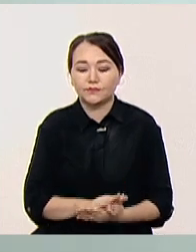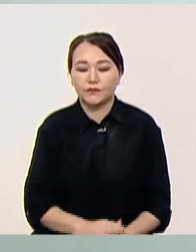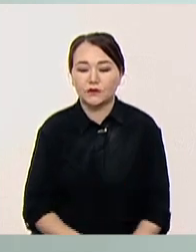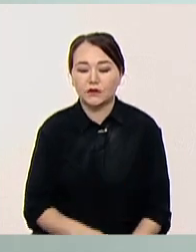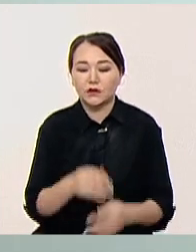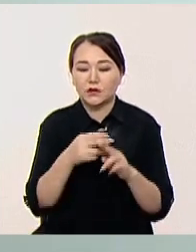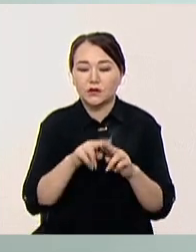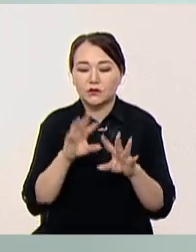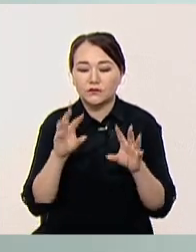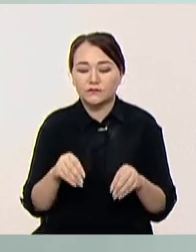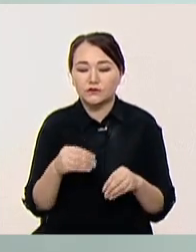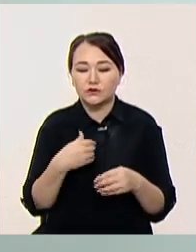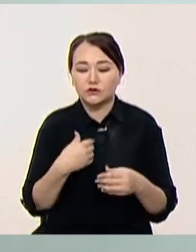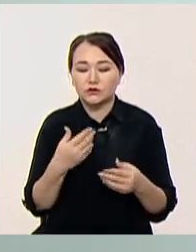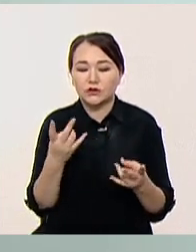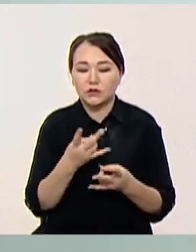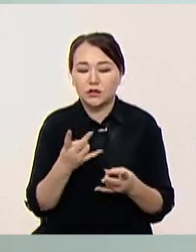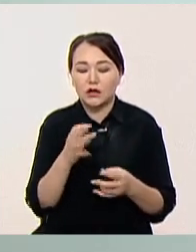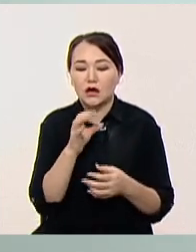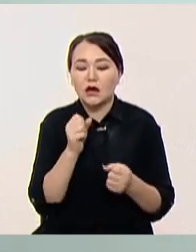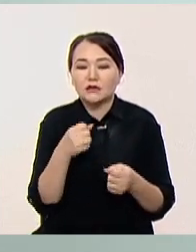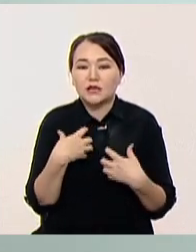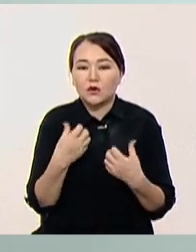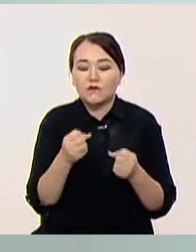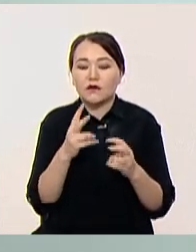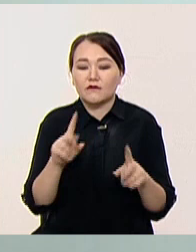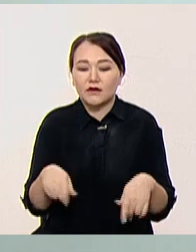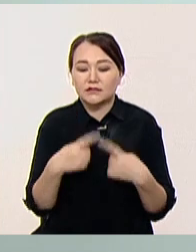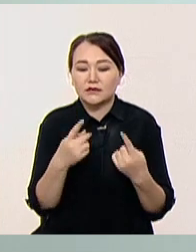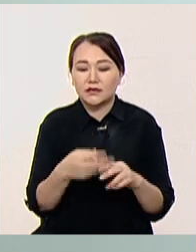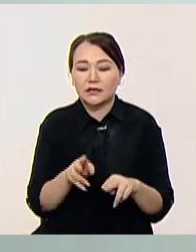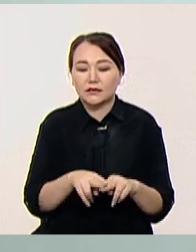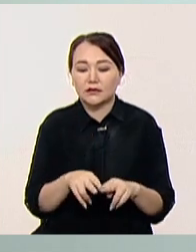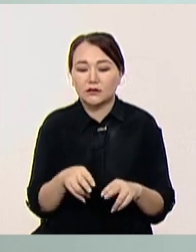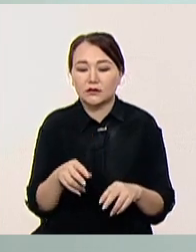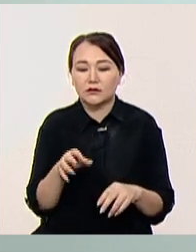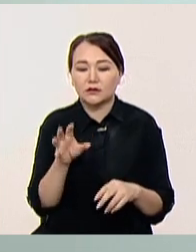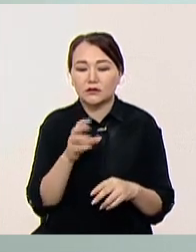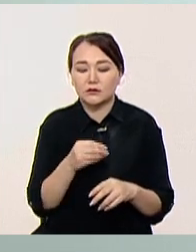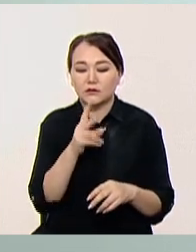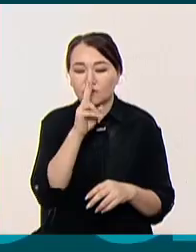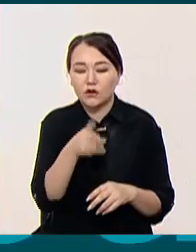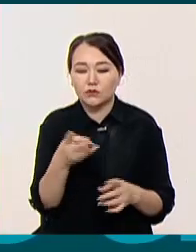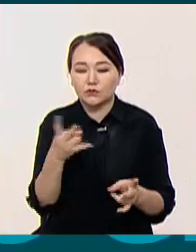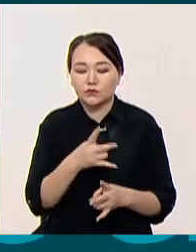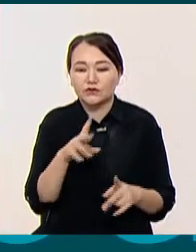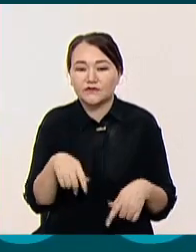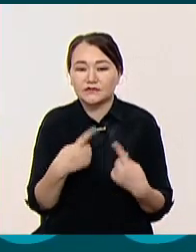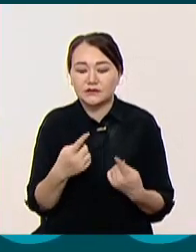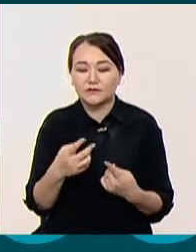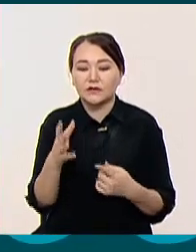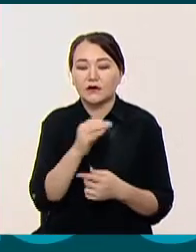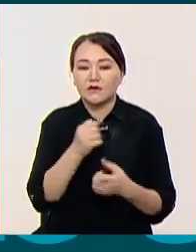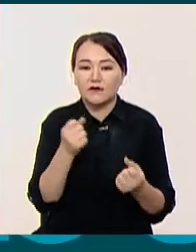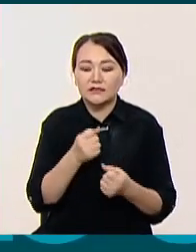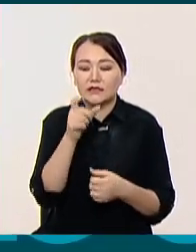Это все мне тоже надо. А здоровье как я буду восстановить это? Мне целые 2 года нужно. Водитель